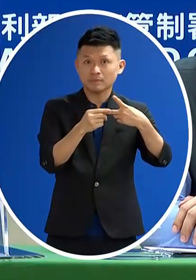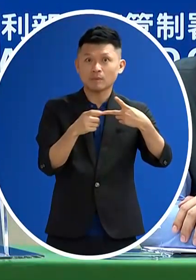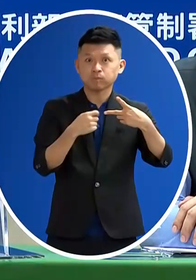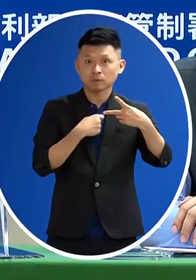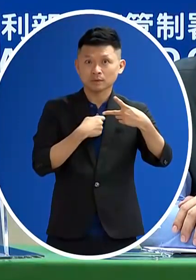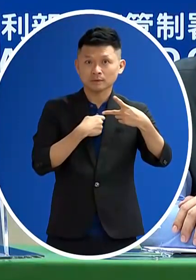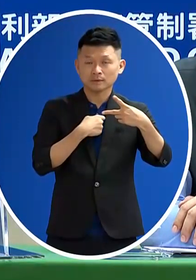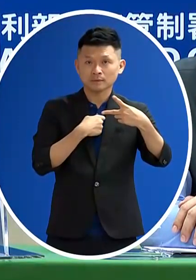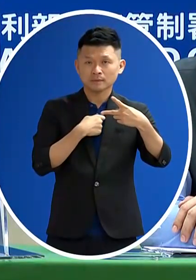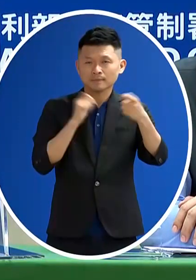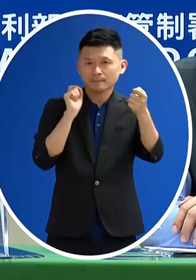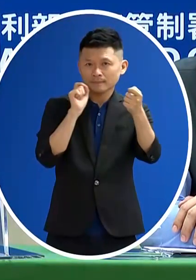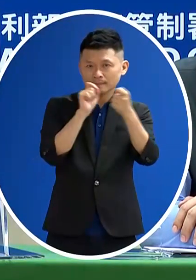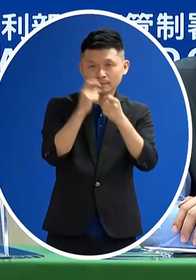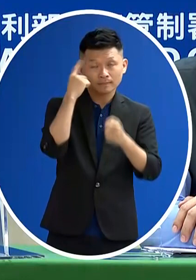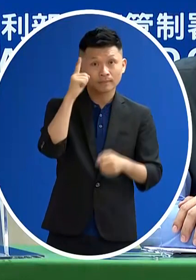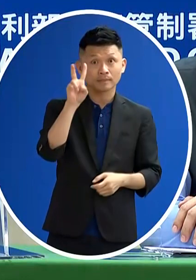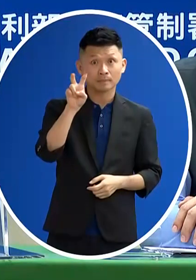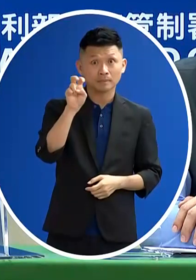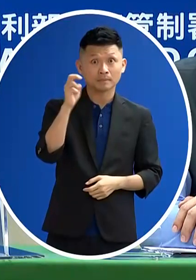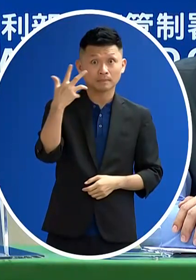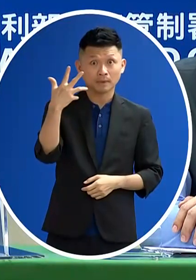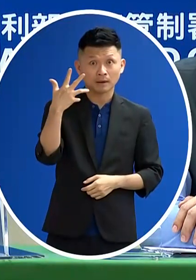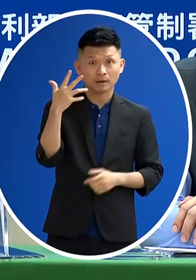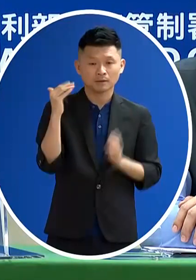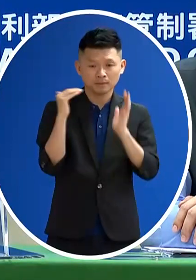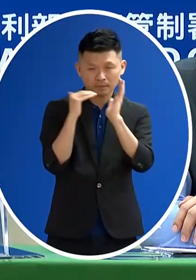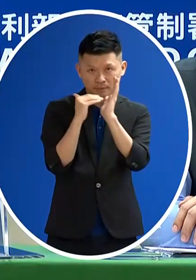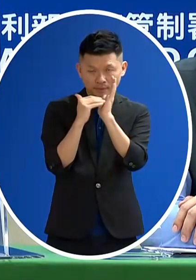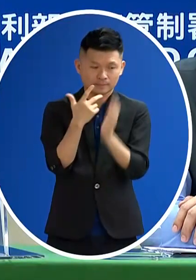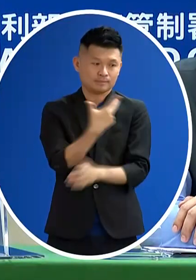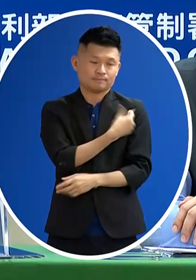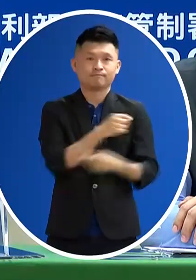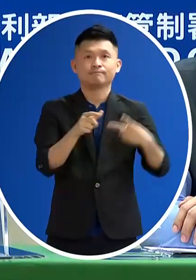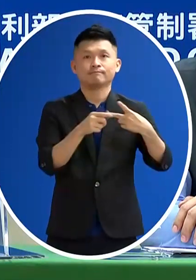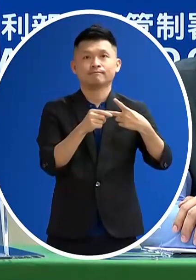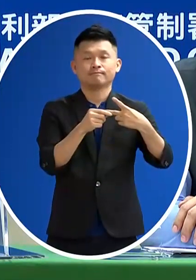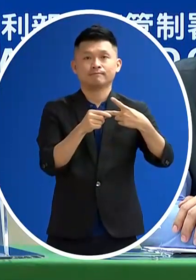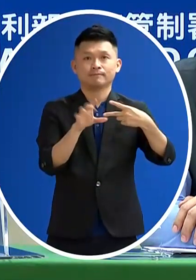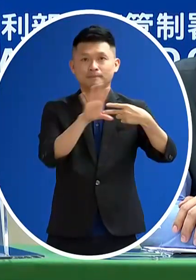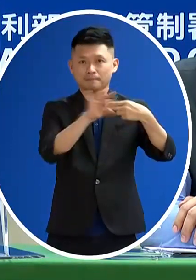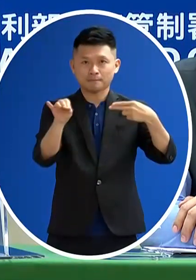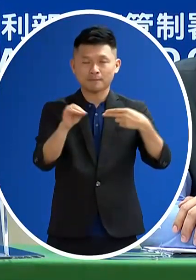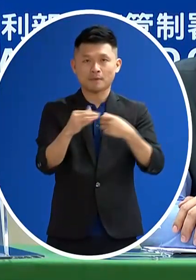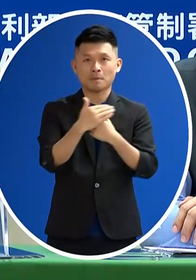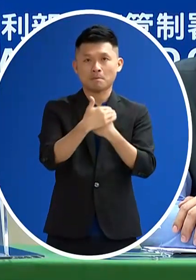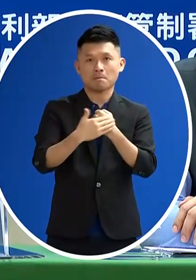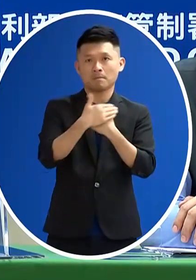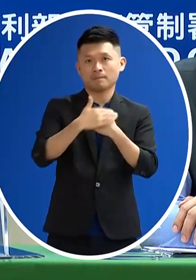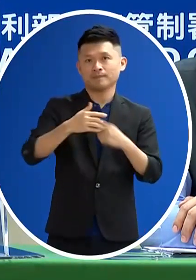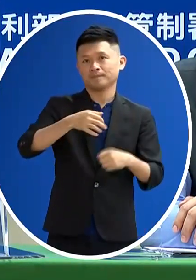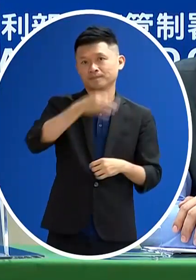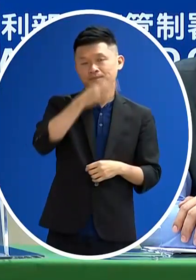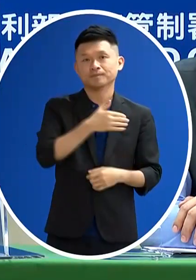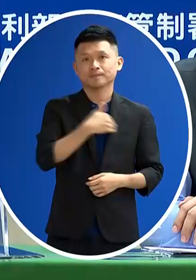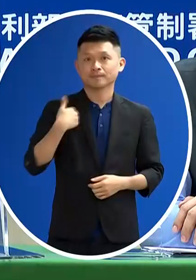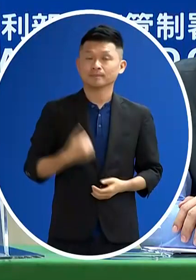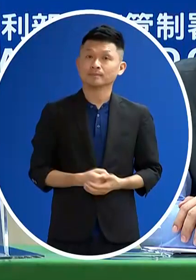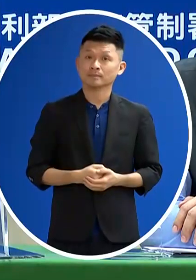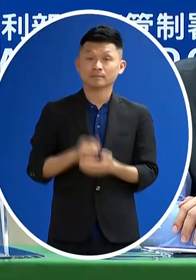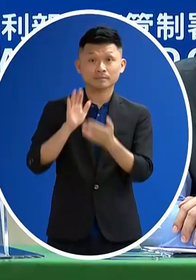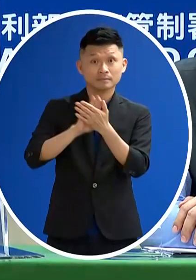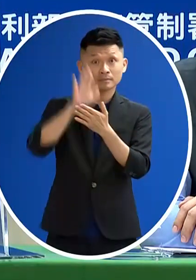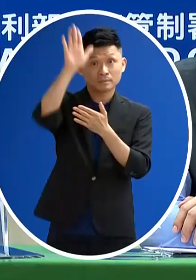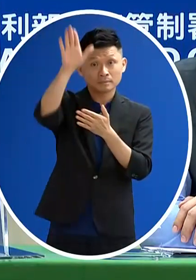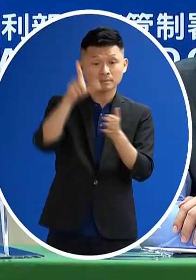这28天的左右来做一个施打，哈，才能够比较确保它的一个效果。好，当然是不是以后